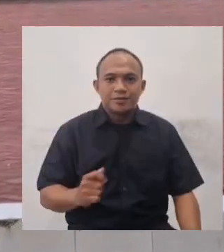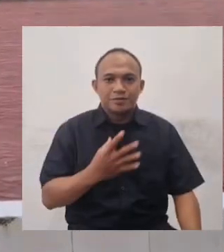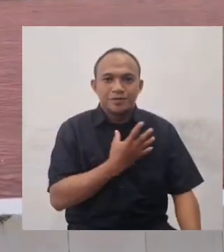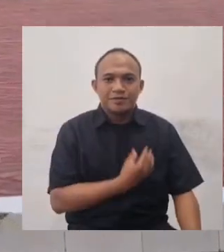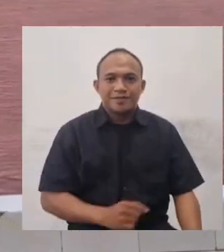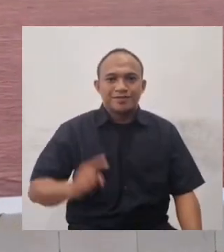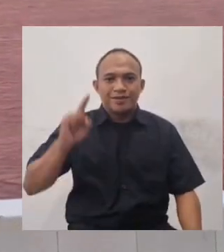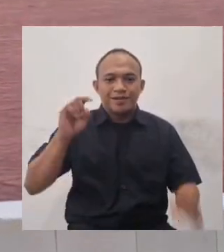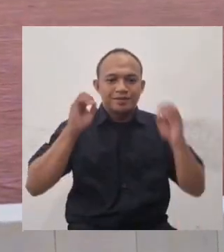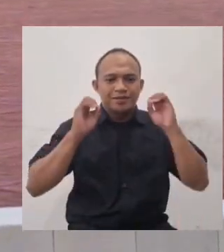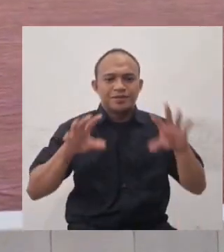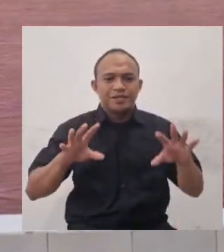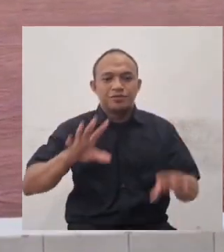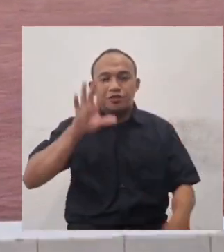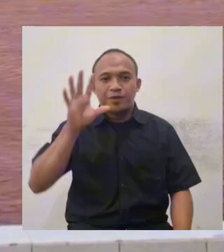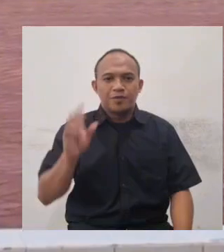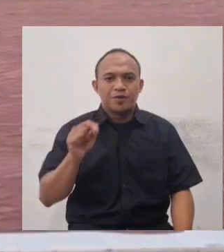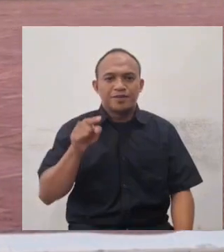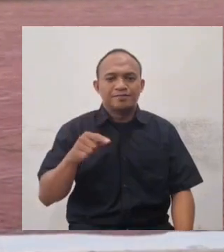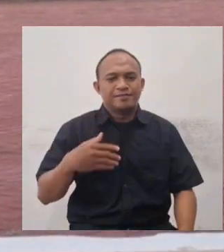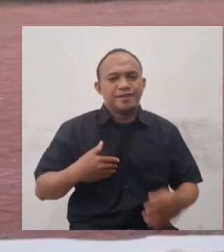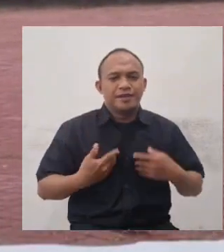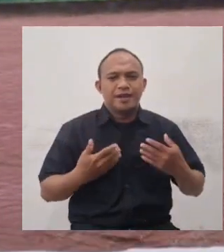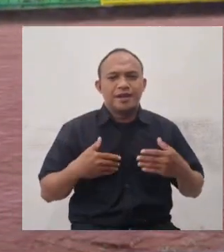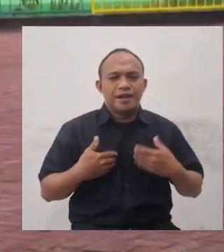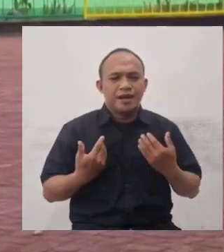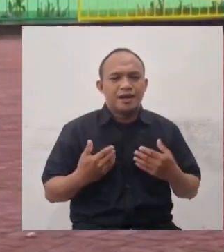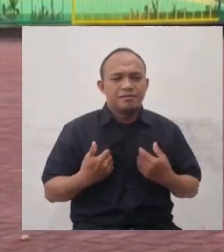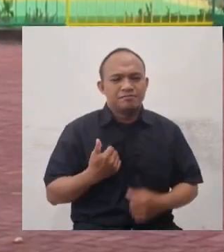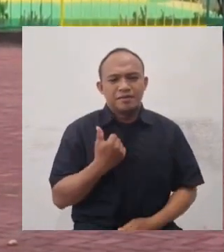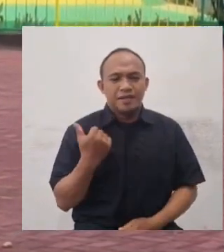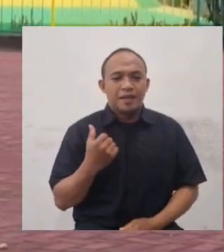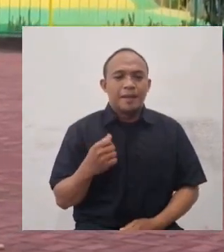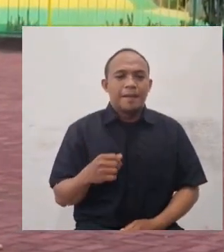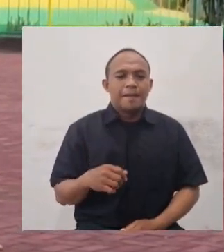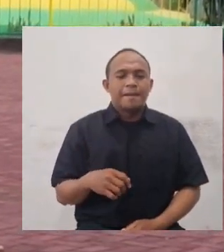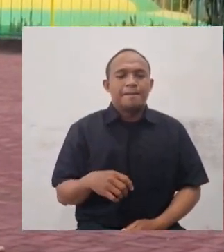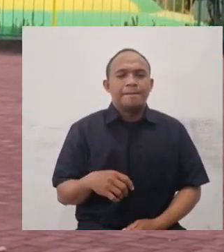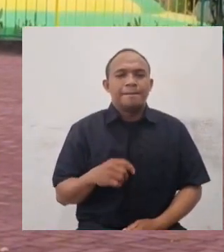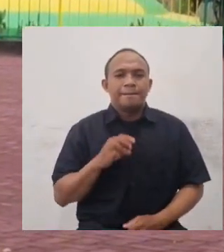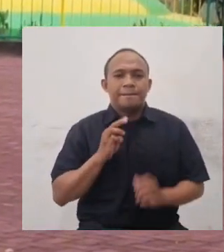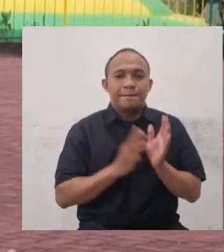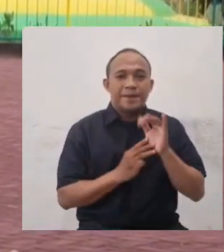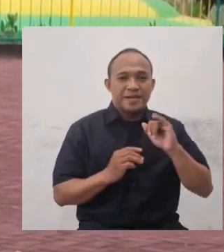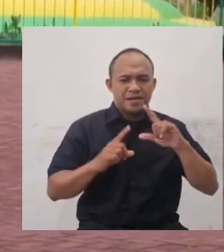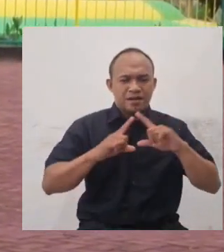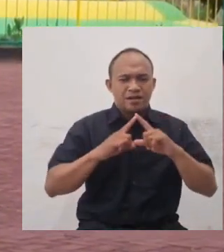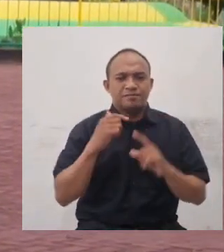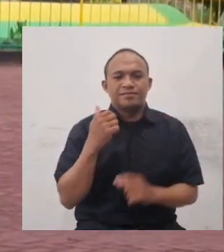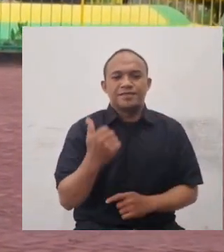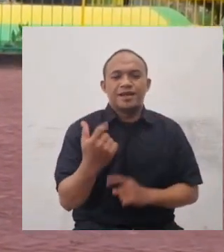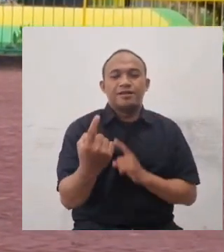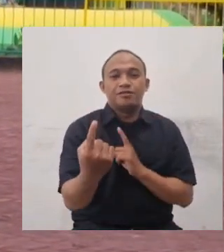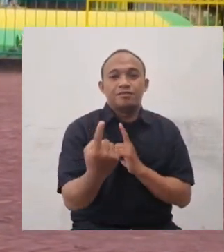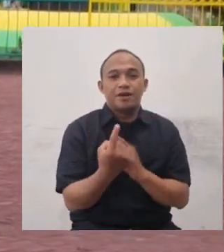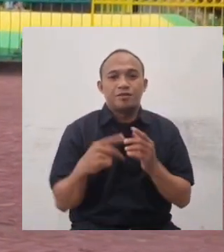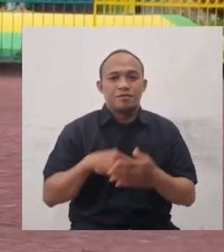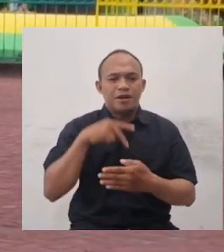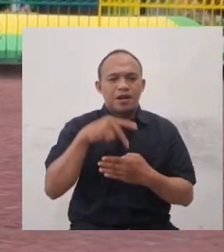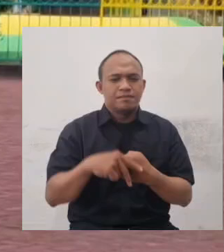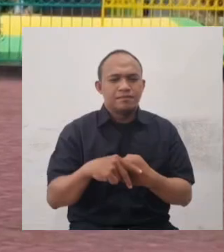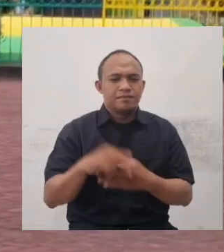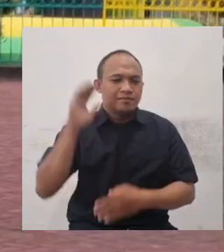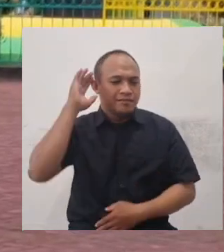Assalamualaikum warahmatullahi wabarakatuh, Mitra Kominfotik dimanapun Anda berada. Senang sekali saya Mila Atiki bisa menjumpai Anda